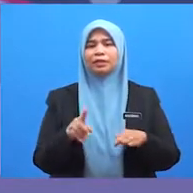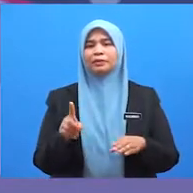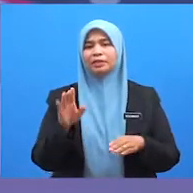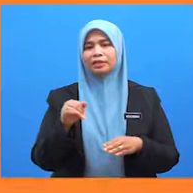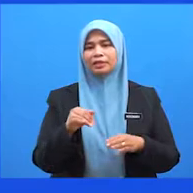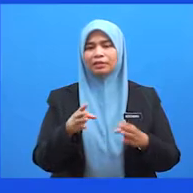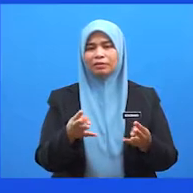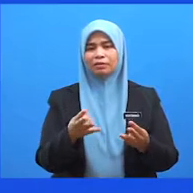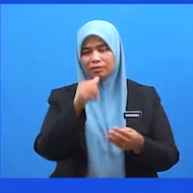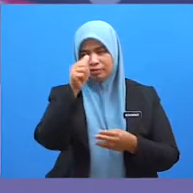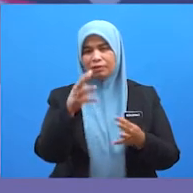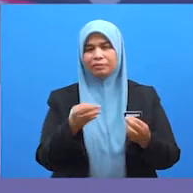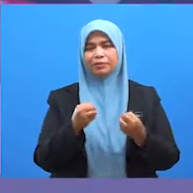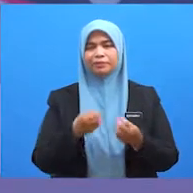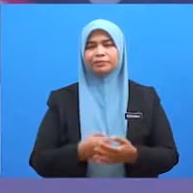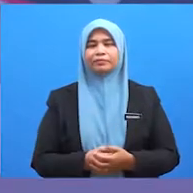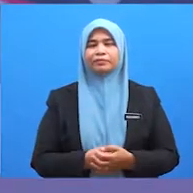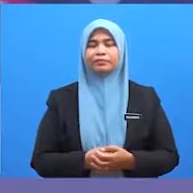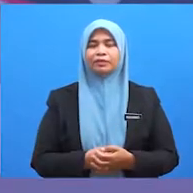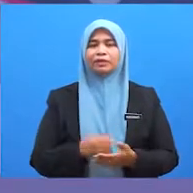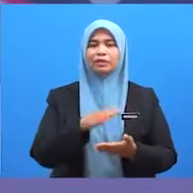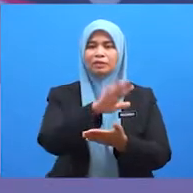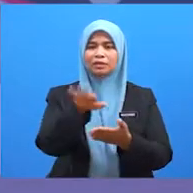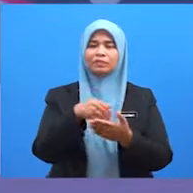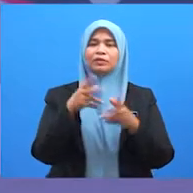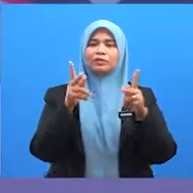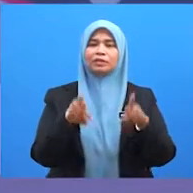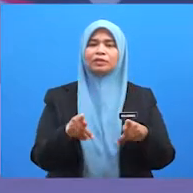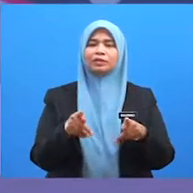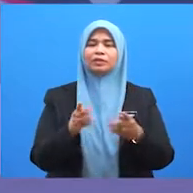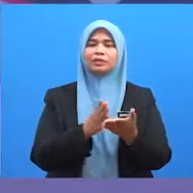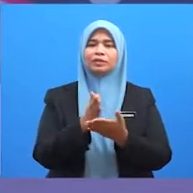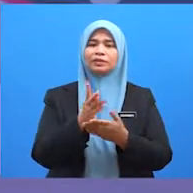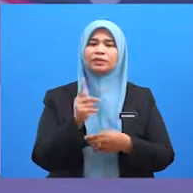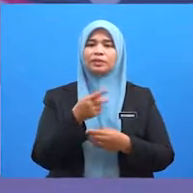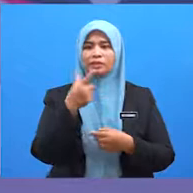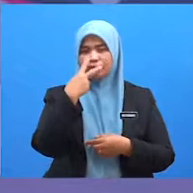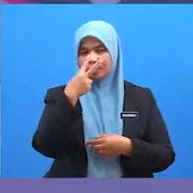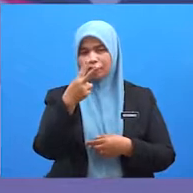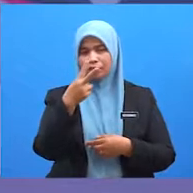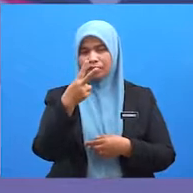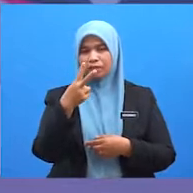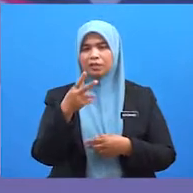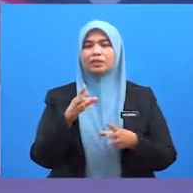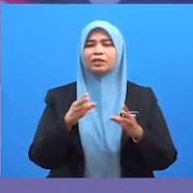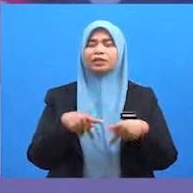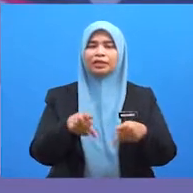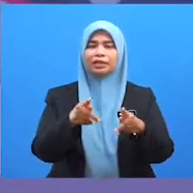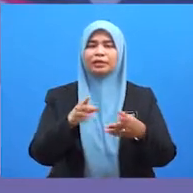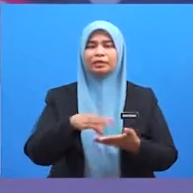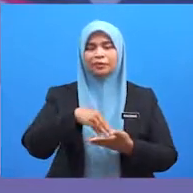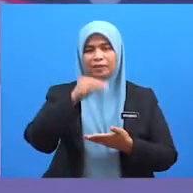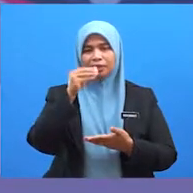oleh Allah. Para pelajar sekalian, seterusnya kita lihat kaedah pengajaran dan